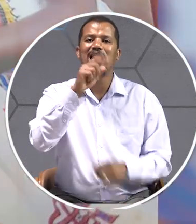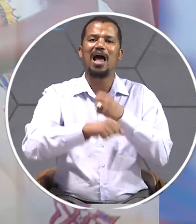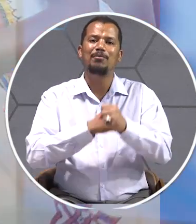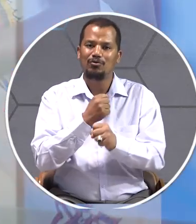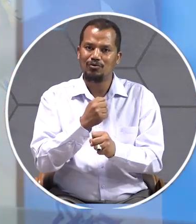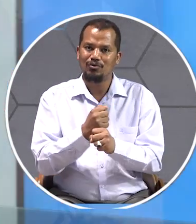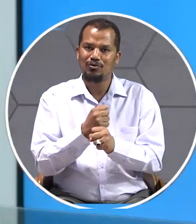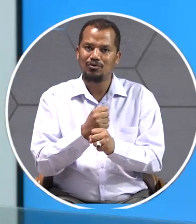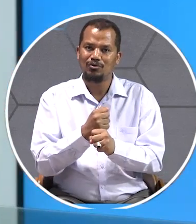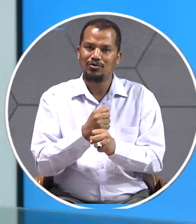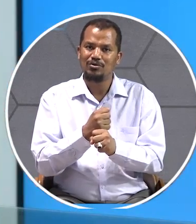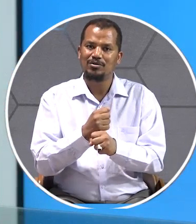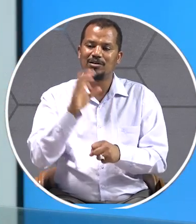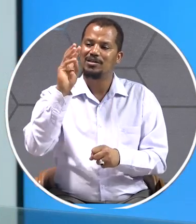ነው።